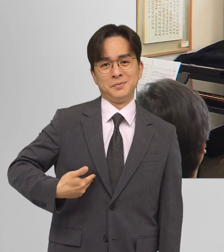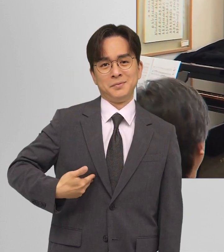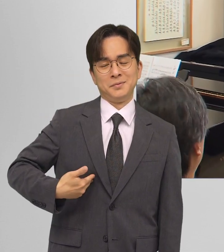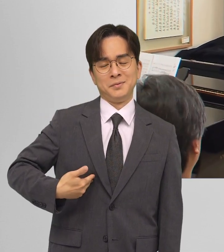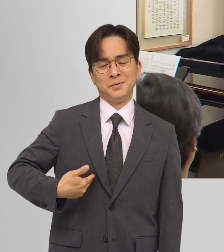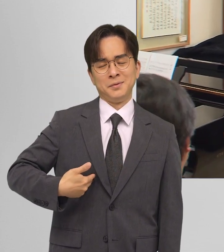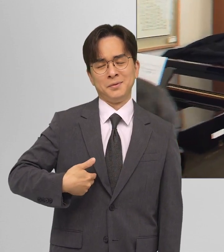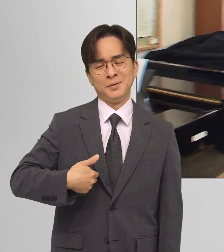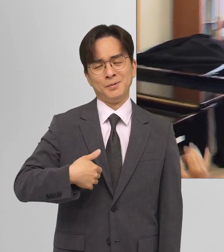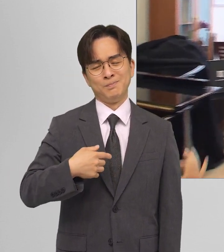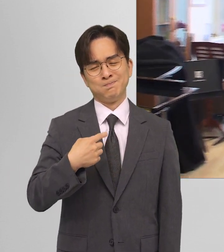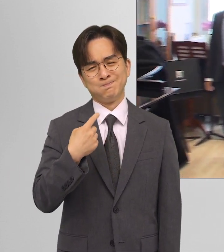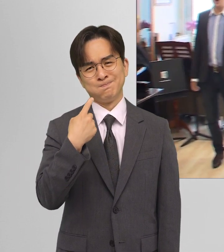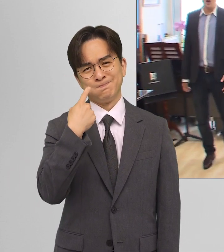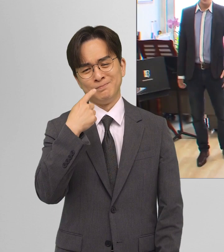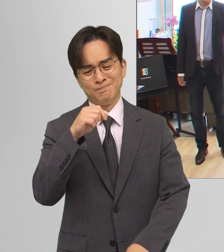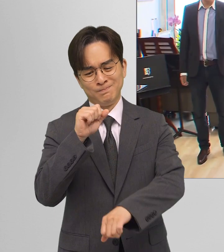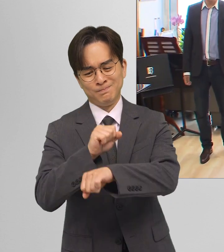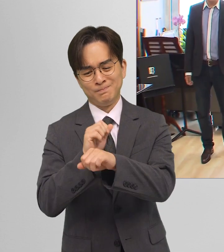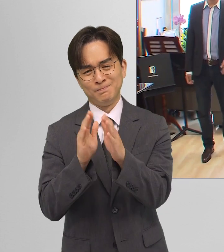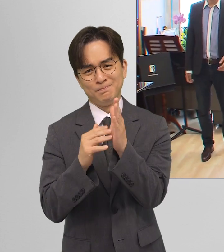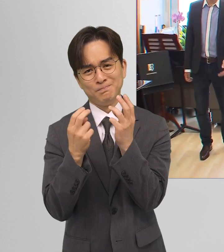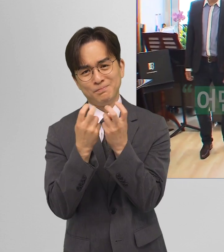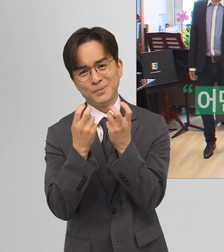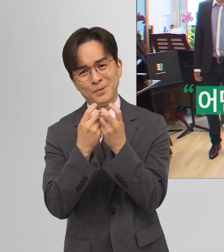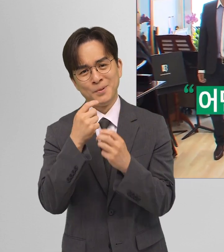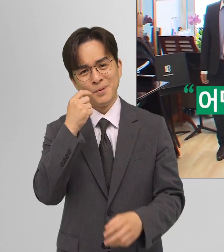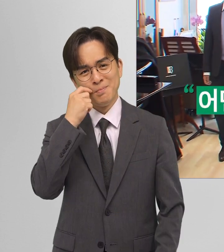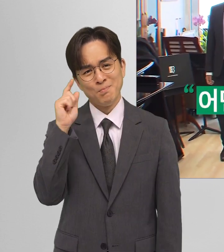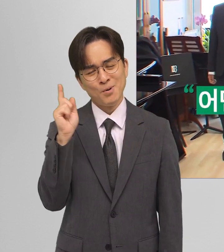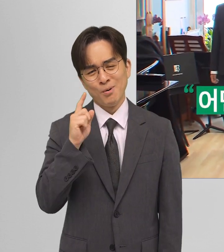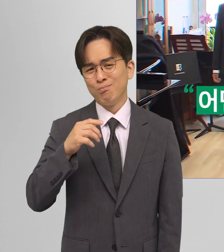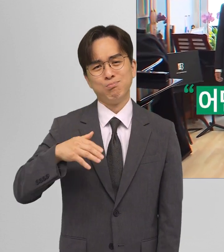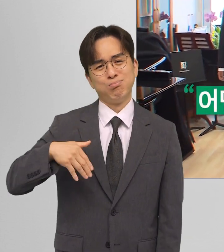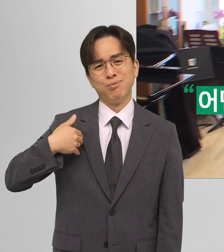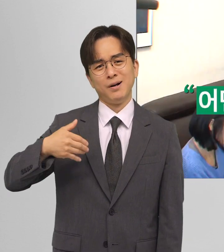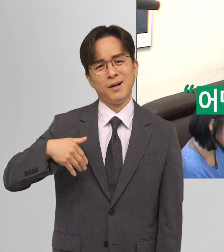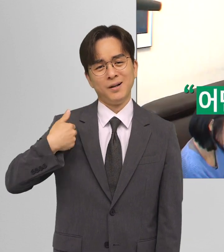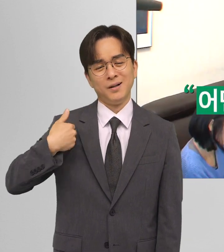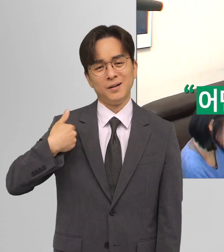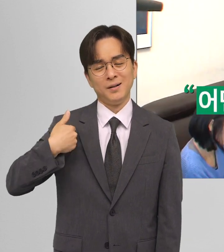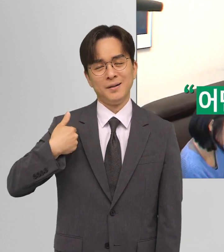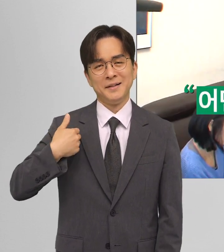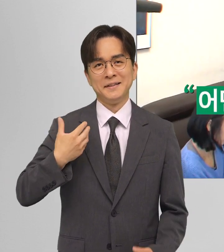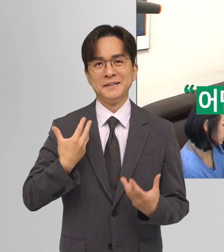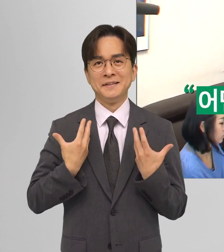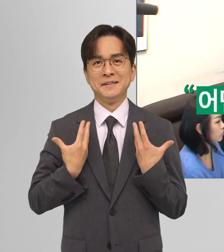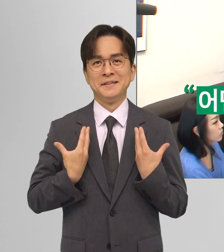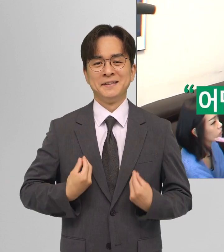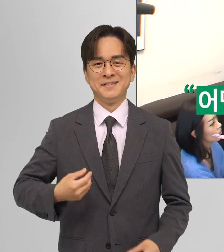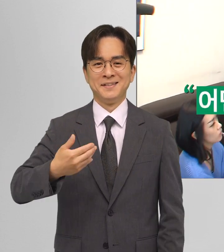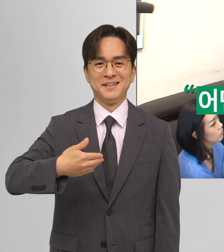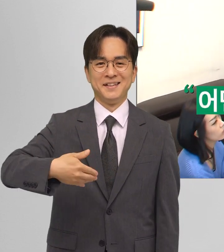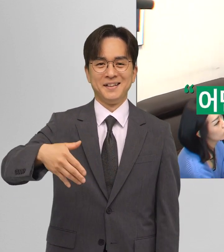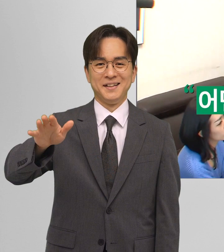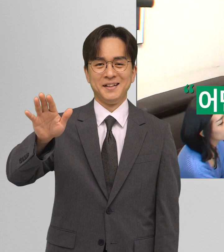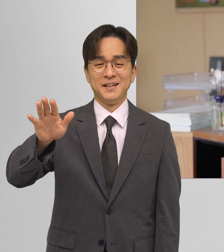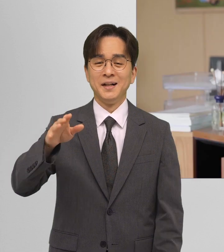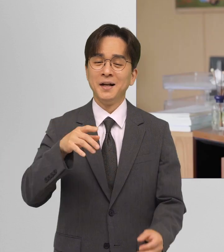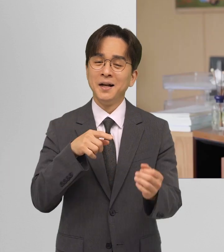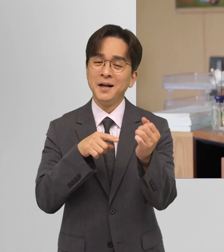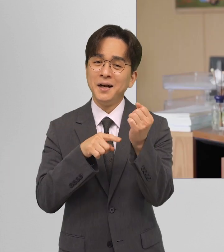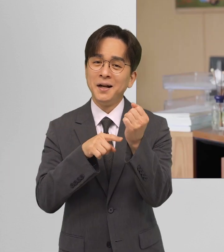실질적으로 해외에서도 취재를 나와서 어떤 그런 비법이 있는 것은 아니구나를